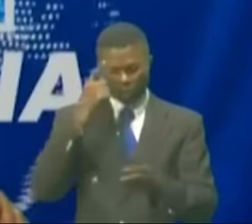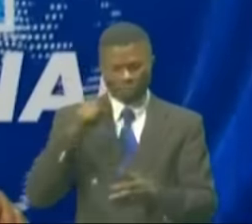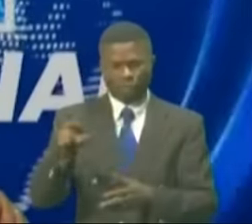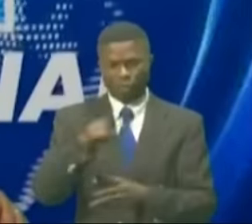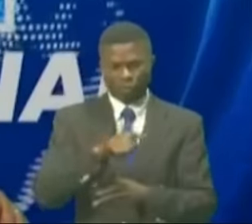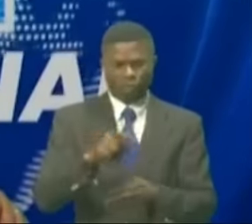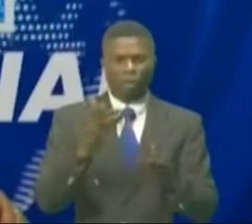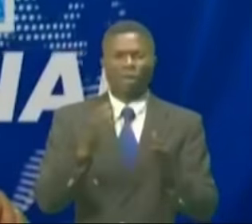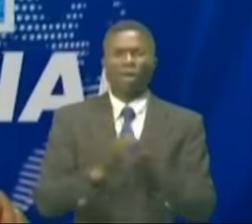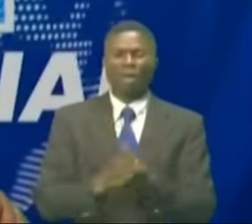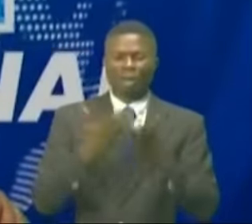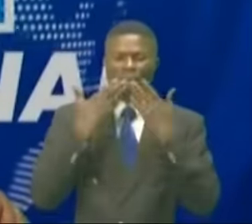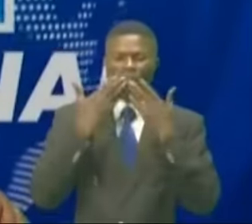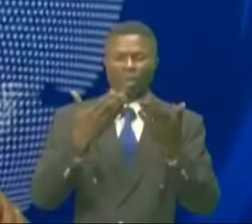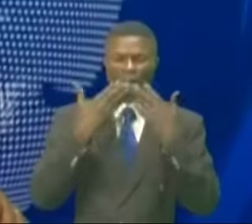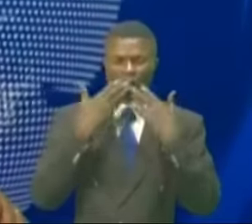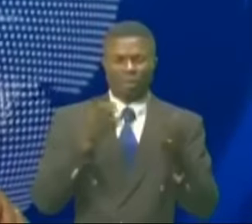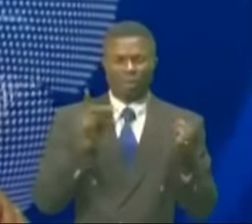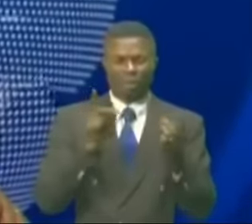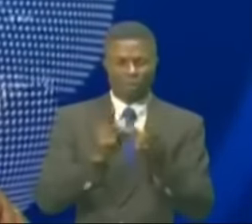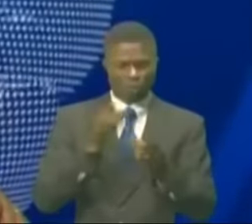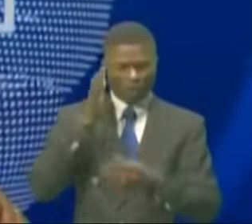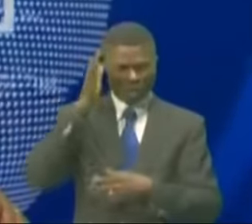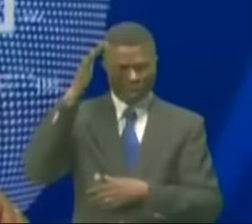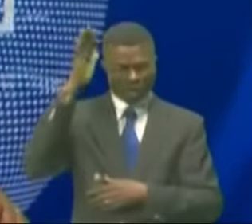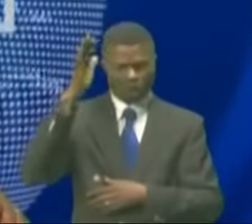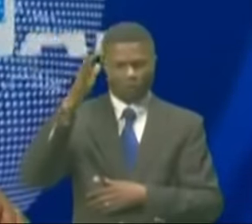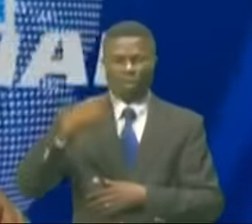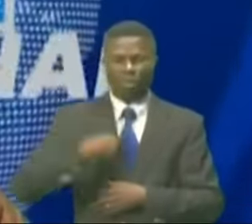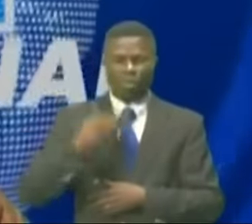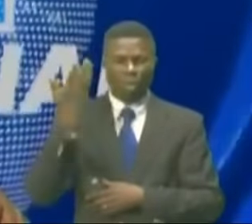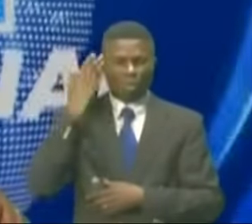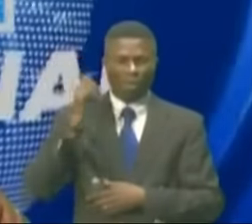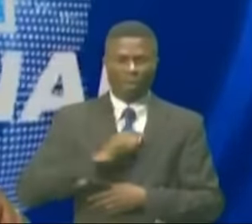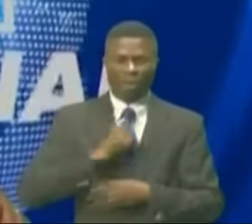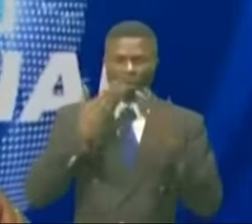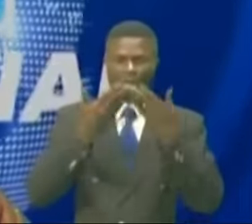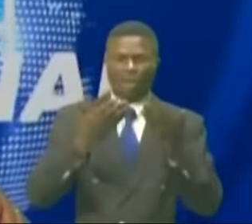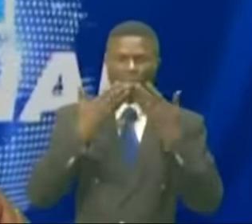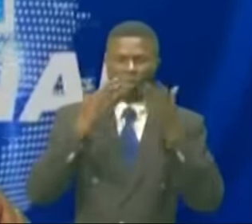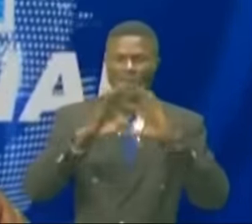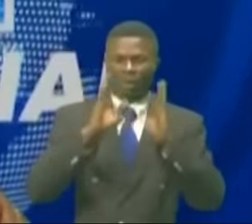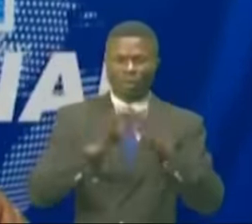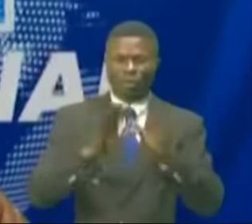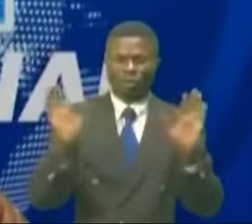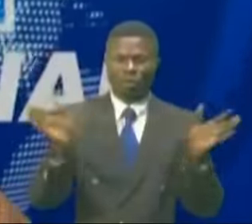prochain journal. Et demain 20h, vous allez retrouver Anita Luamba. Excellente suite de programme sur la RTMC.